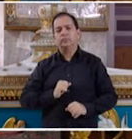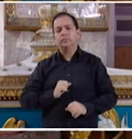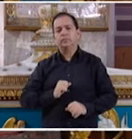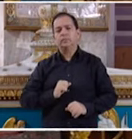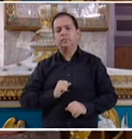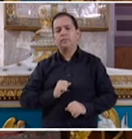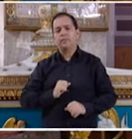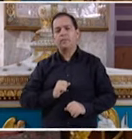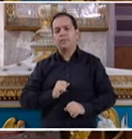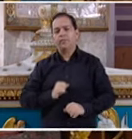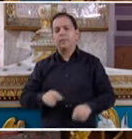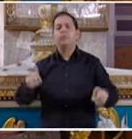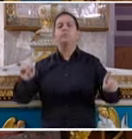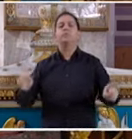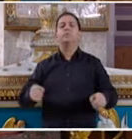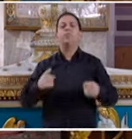παραθώμεθα.